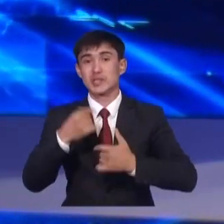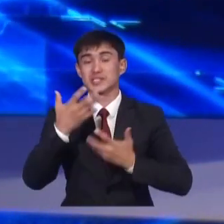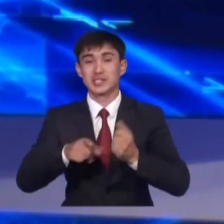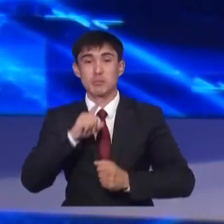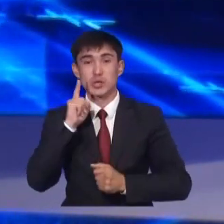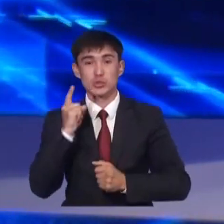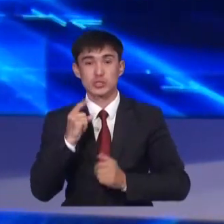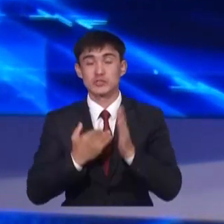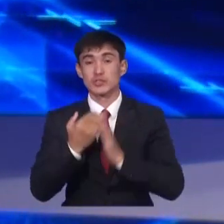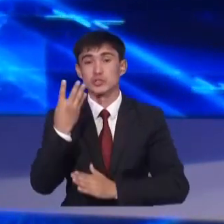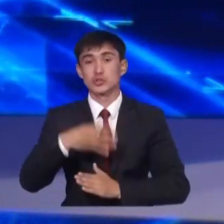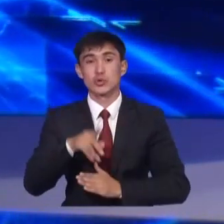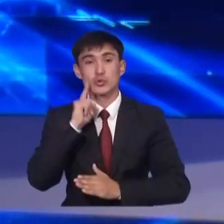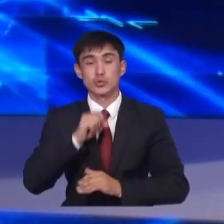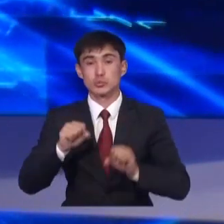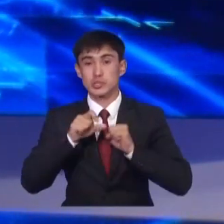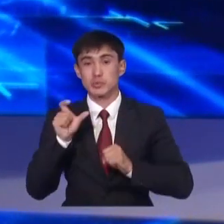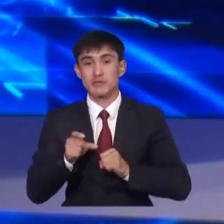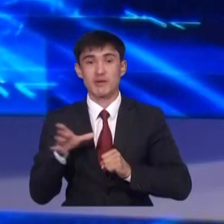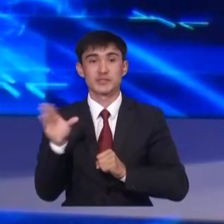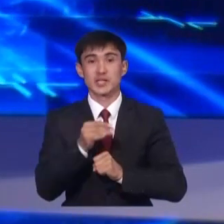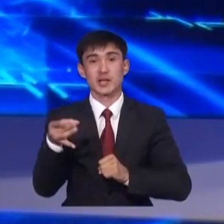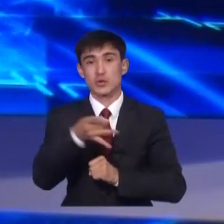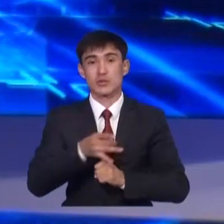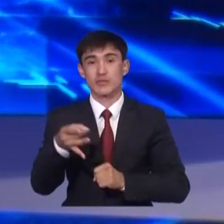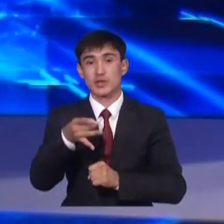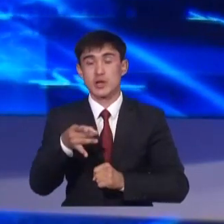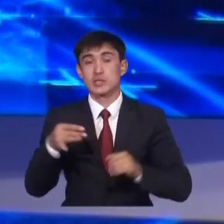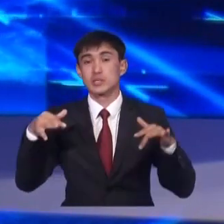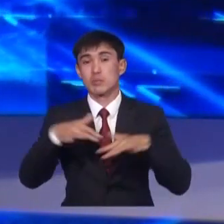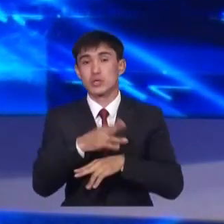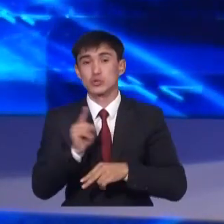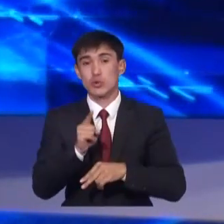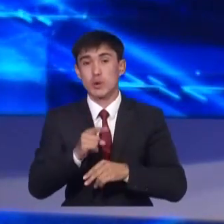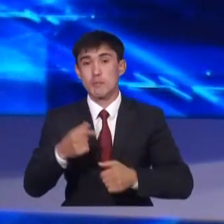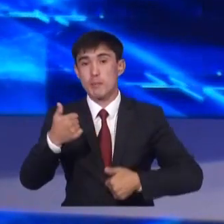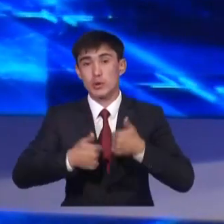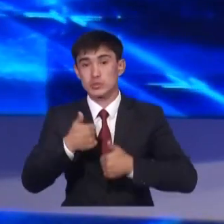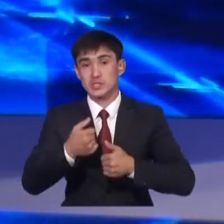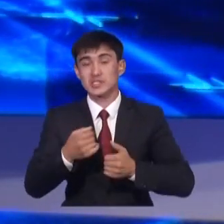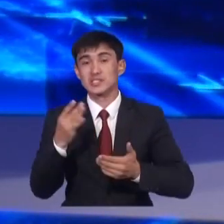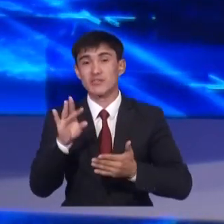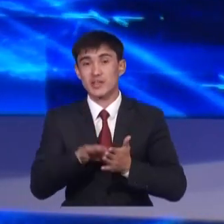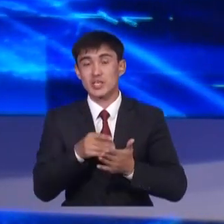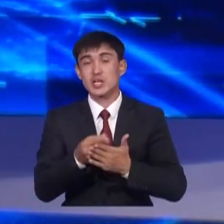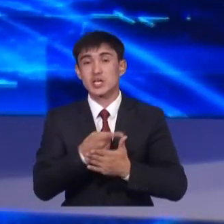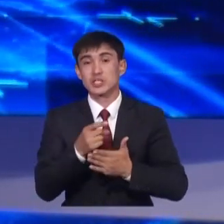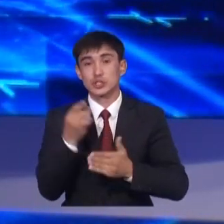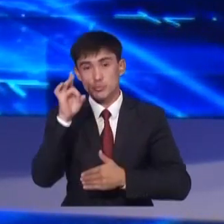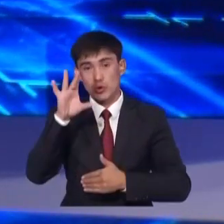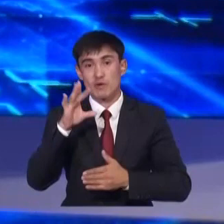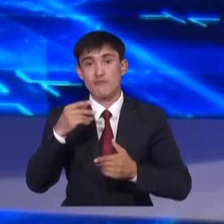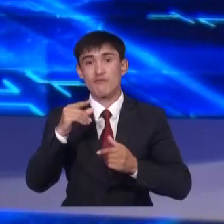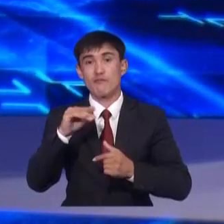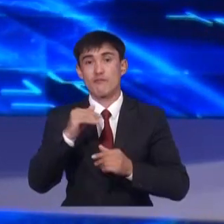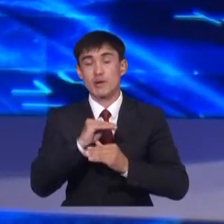среди молодежи. Свыше 40 юных спортсменов со всех районов региона собрались, чтобы побороться за звание чемпиона в формате